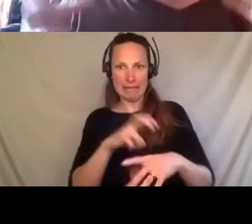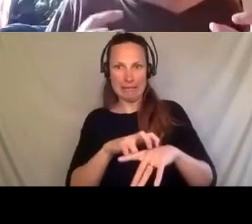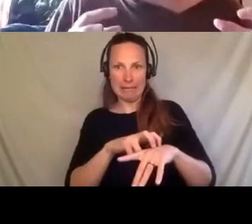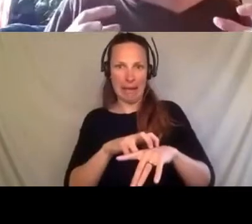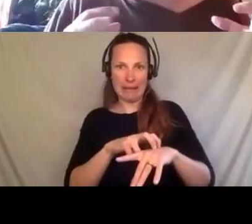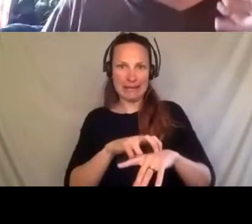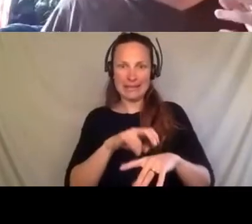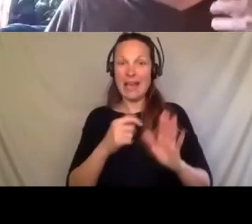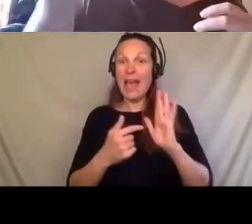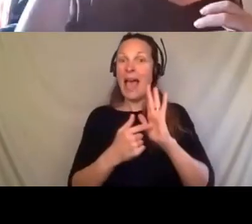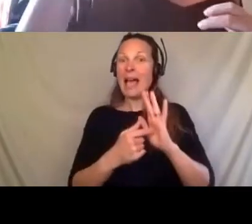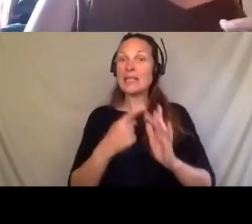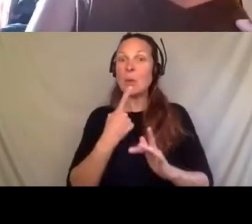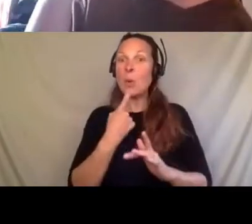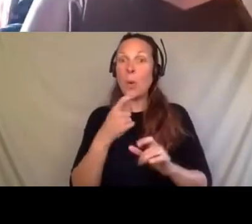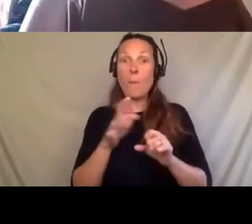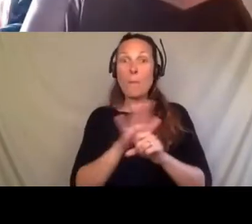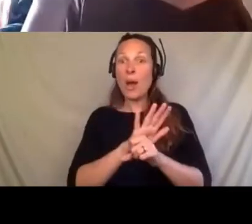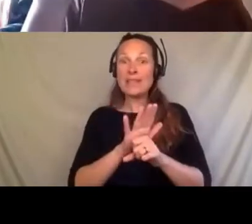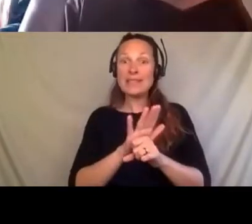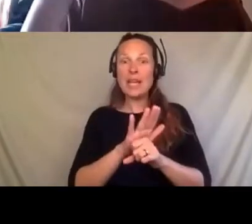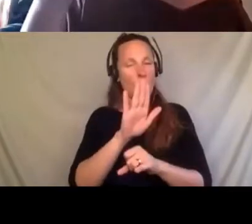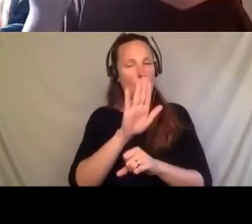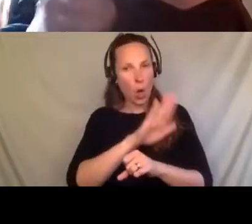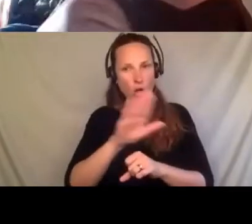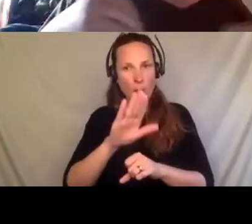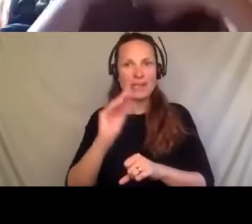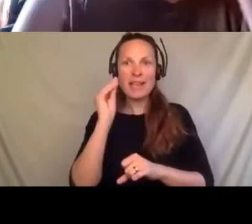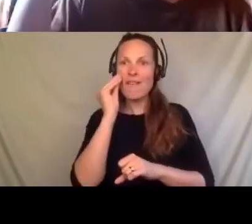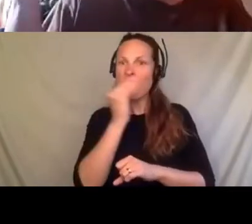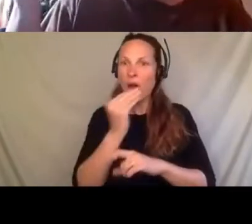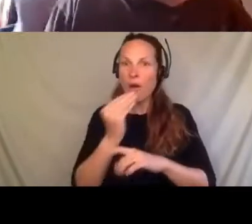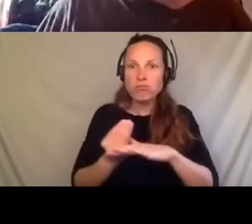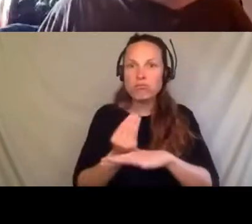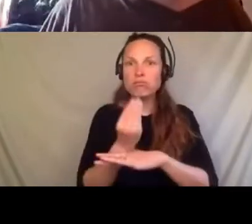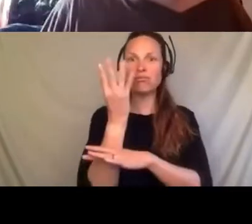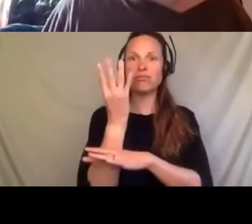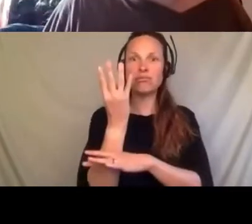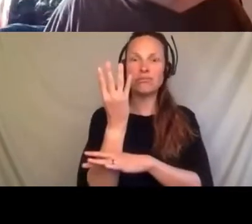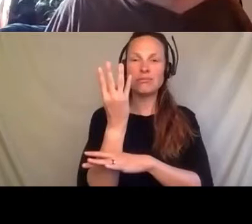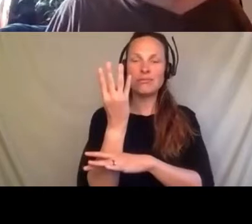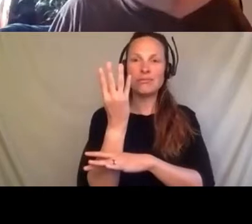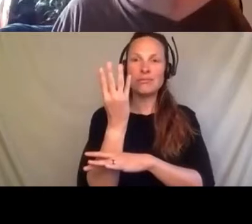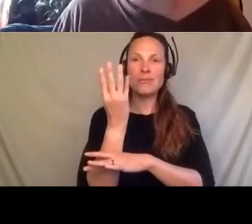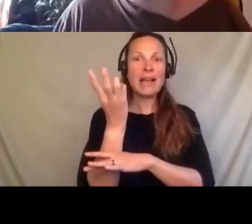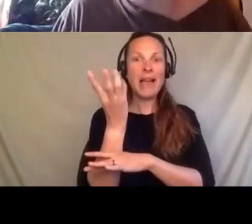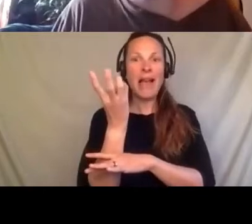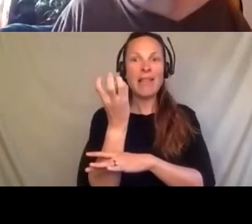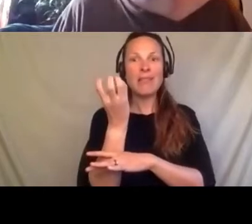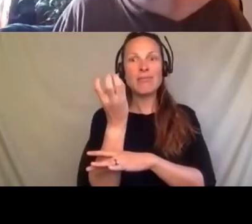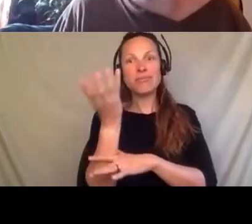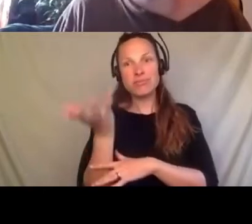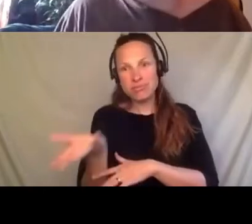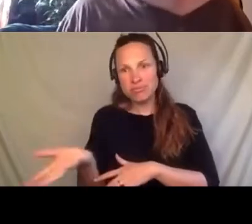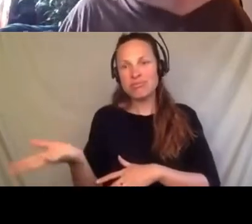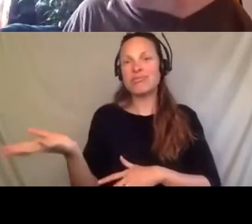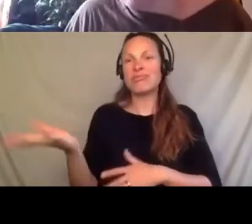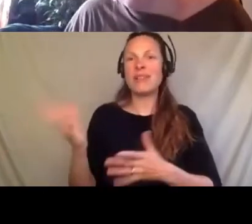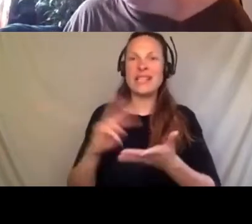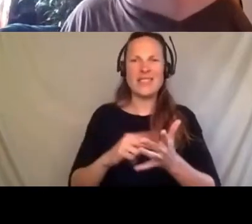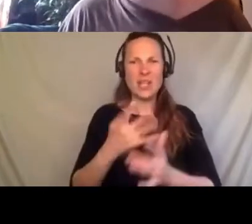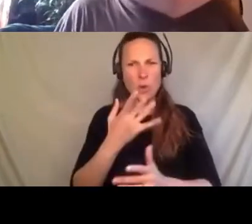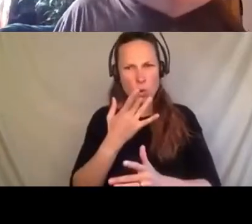Si elle manque d'eau, pouf, elle va faire ses fleurs et ses graines, puis le